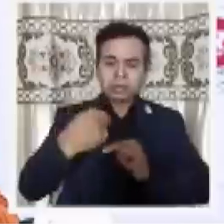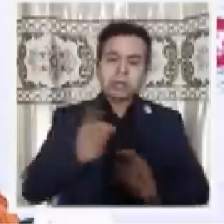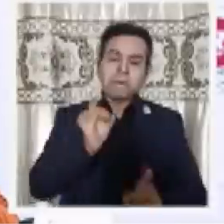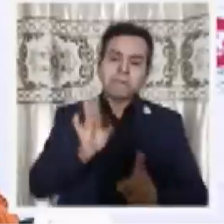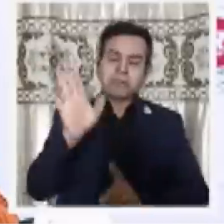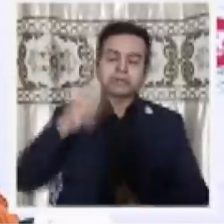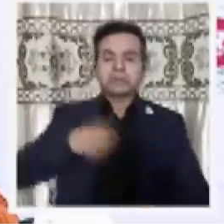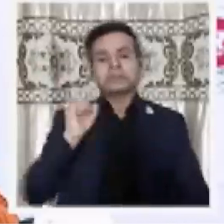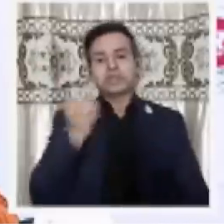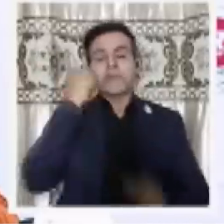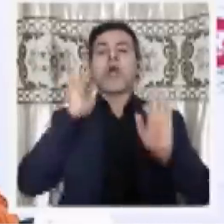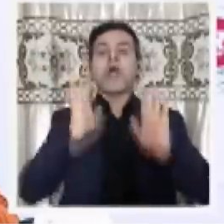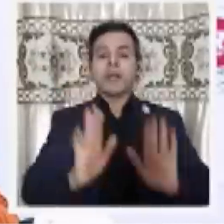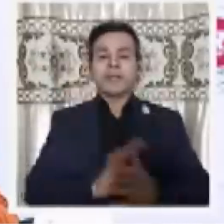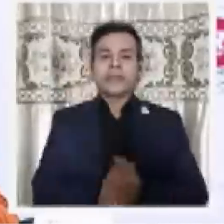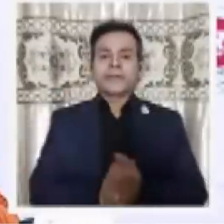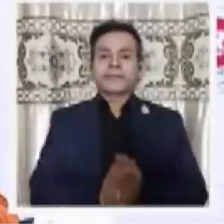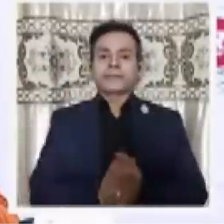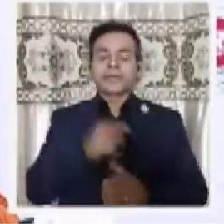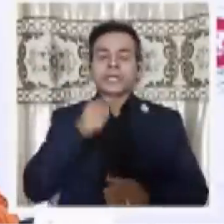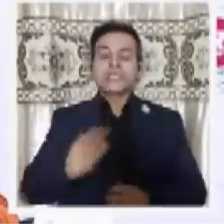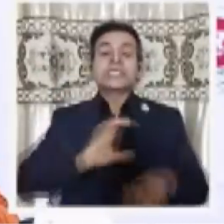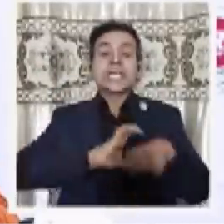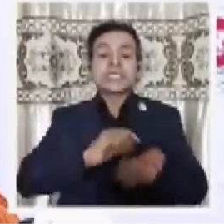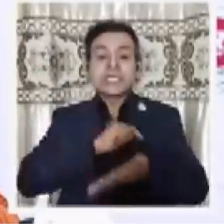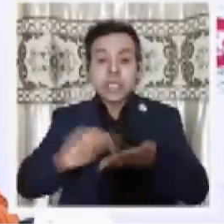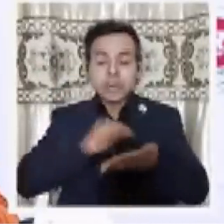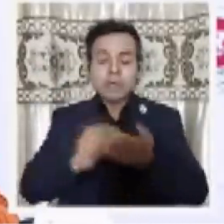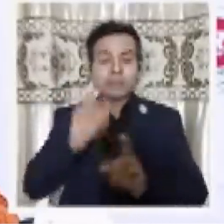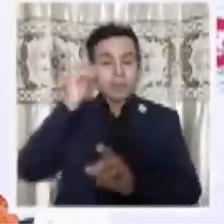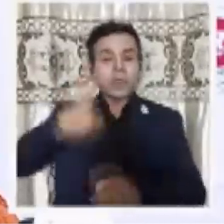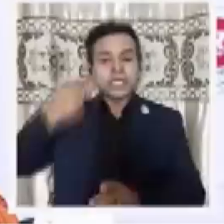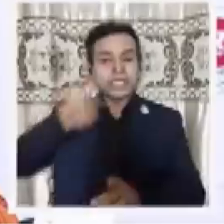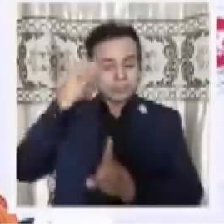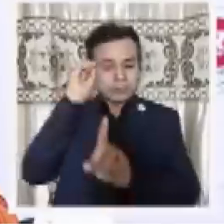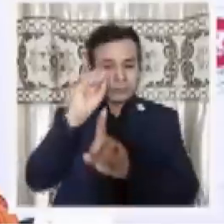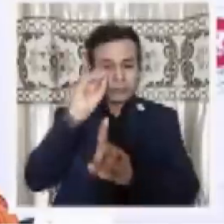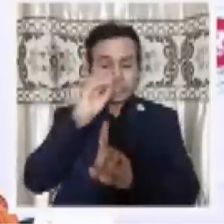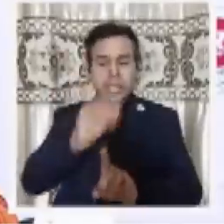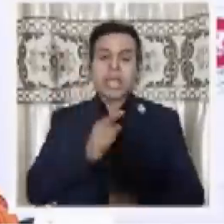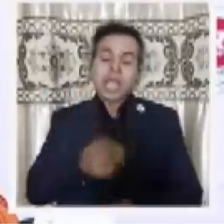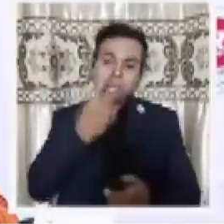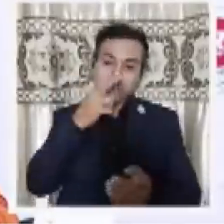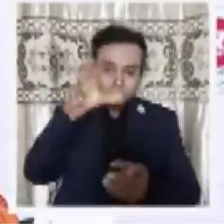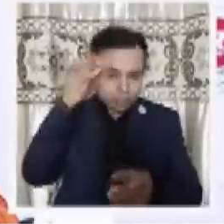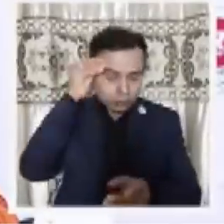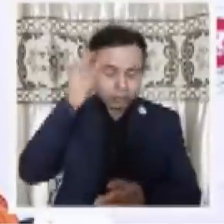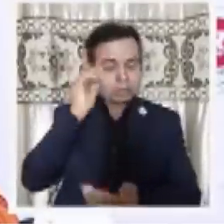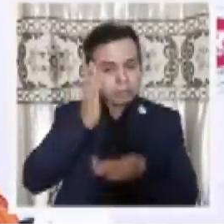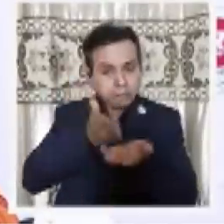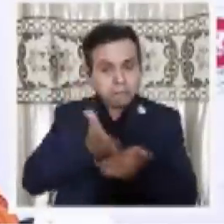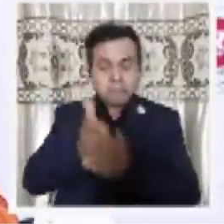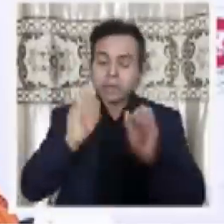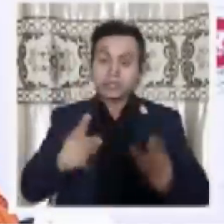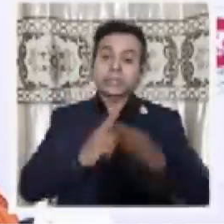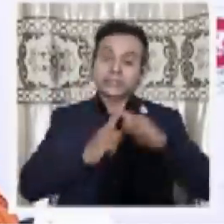এই স্বাস্থ্যকর জীবনযাপনে আপনার রোগ প্রতিরোধ ক্ষমতা বৃদ্ধি পাবে, আপনি করোনা ভাইরাসকে প্রতিহত করতে পারবেন। তাছাড়াও করোনা